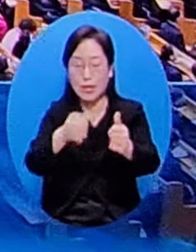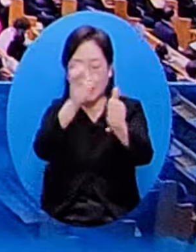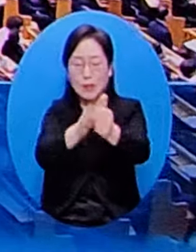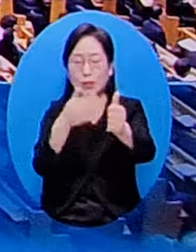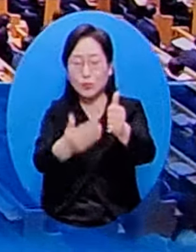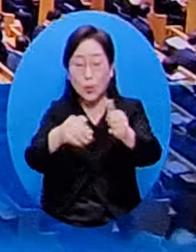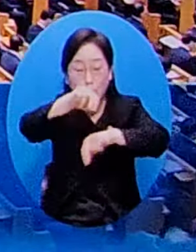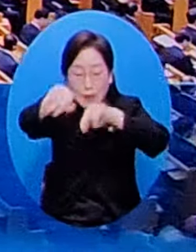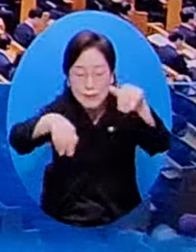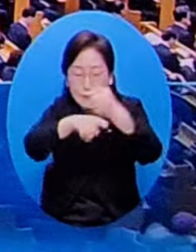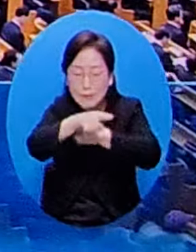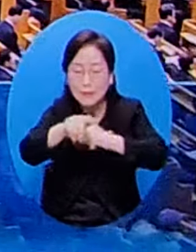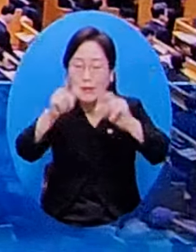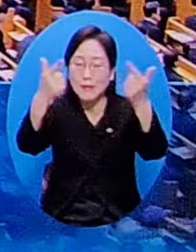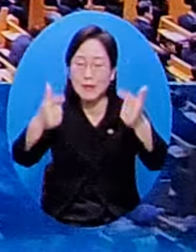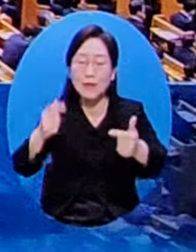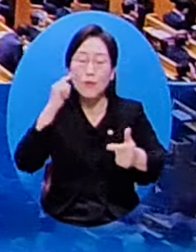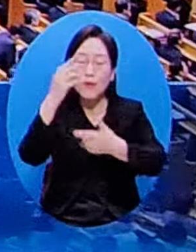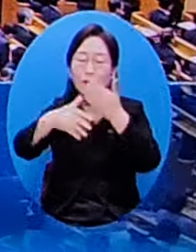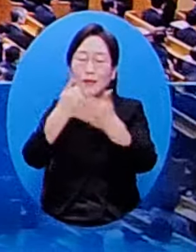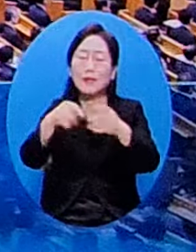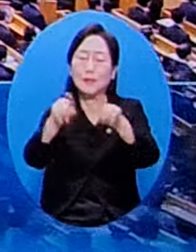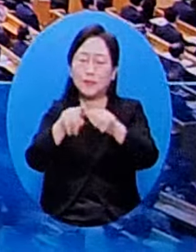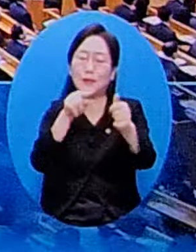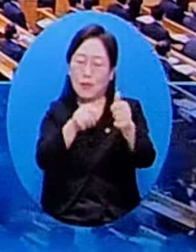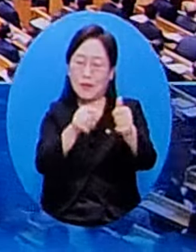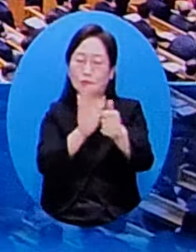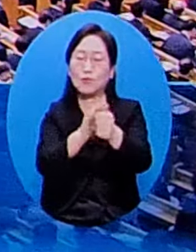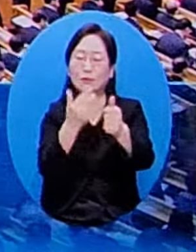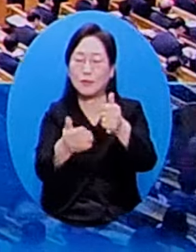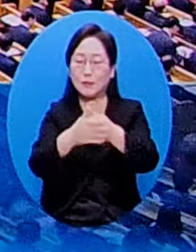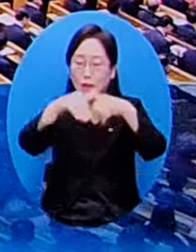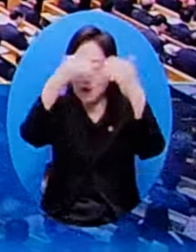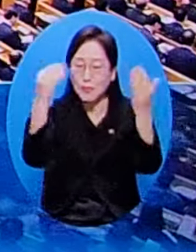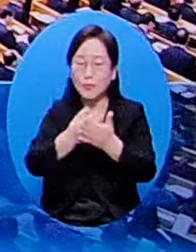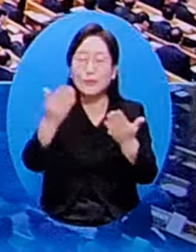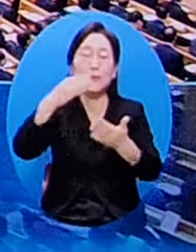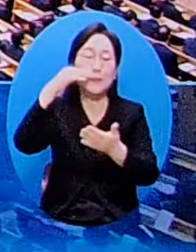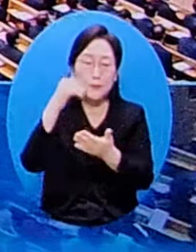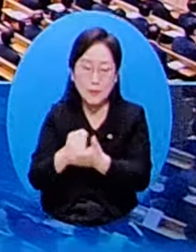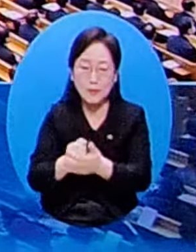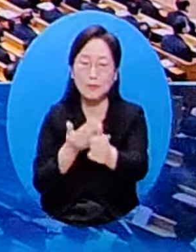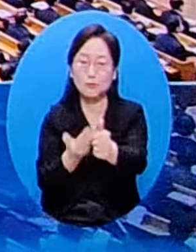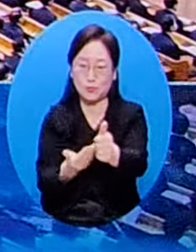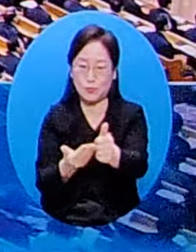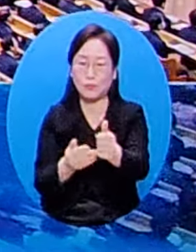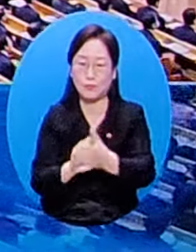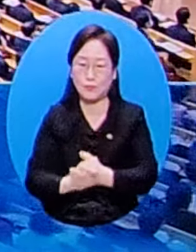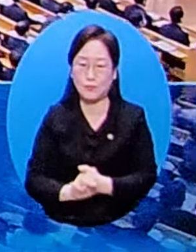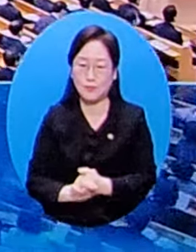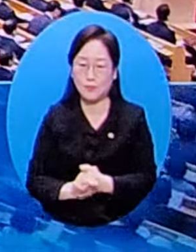아니하였으니 이는 야훼께서 요셉과 함께 하심이라. 야훼께서 그를 범사에 형통하게 하셨더라.